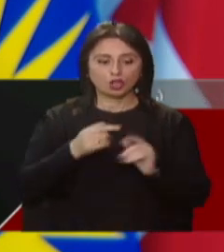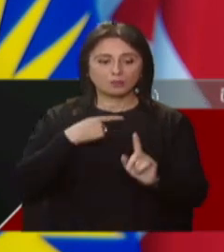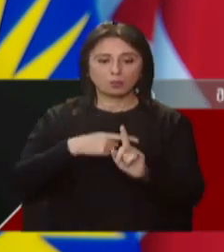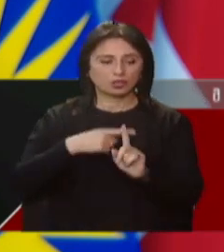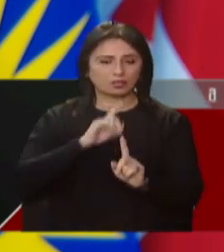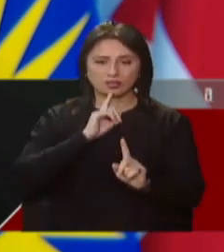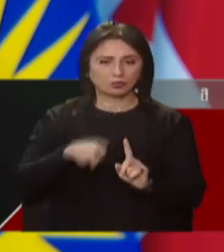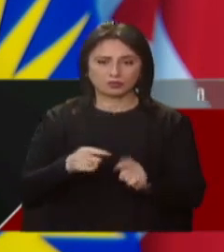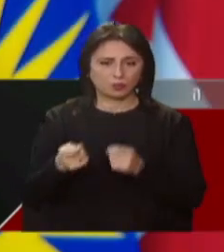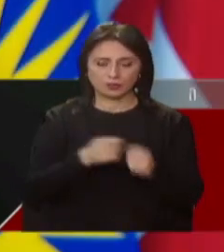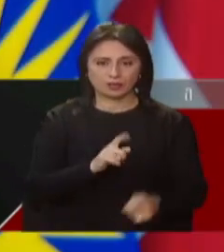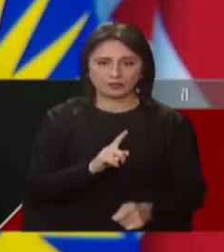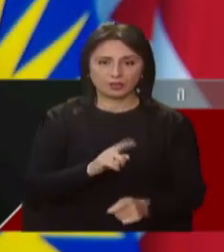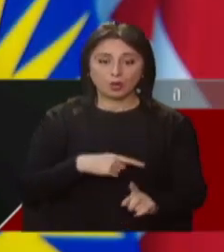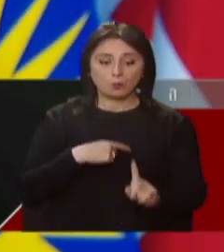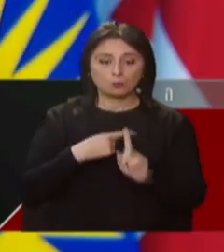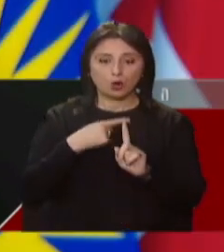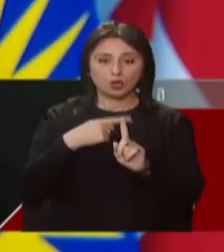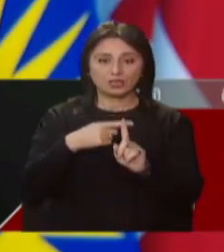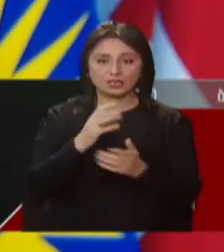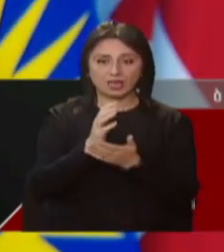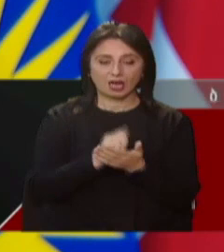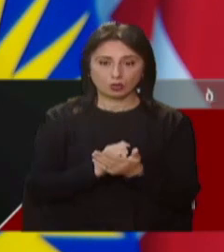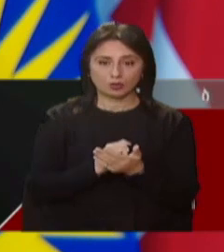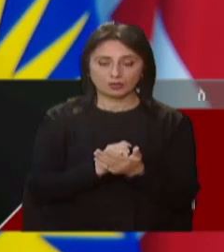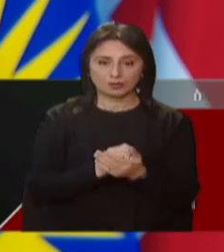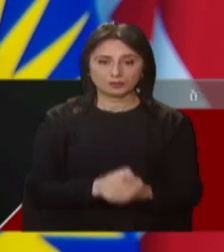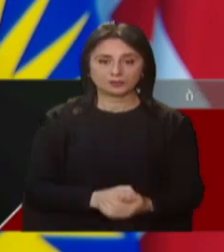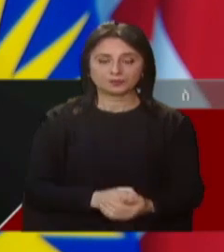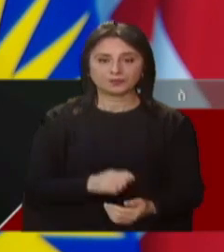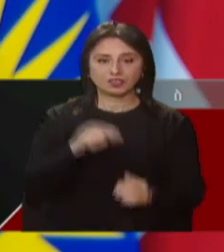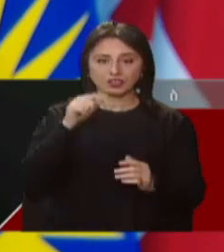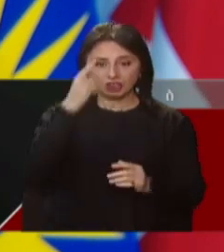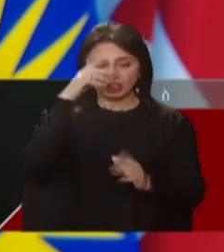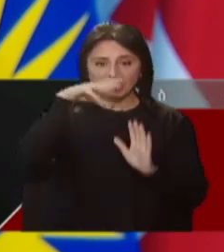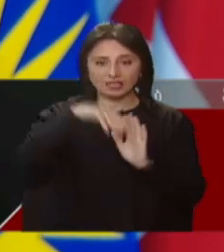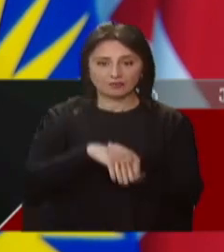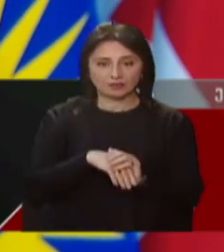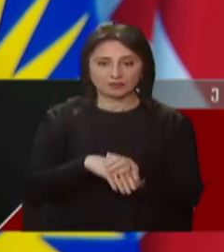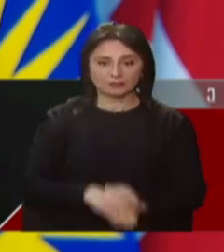პოზიტივის მომტანი, პოზიტიური რესურსი და